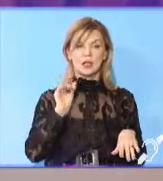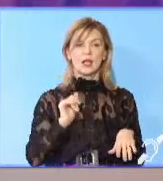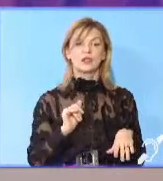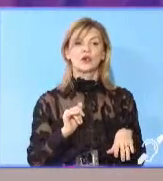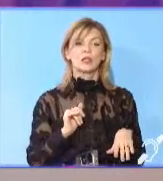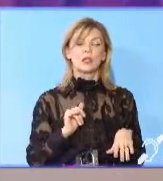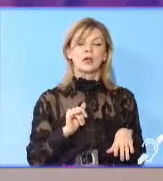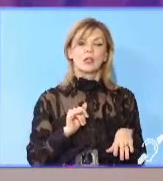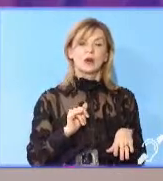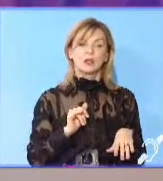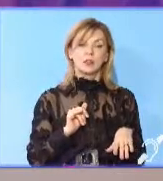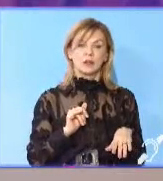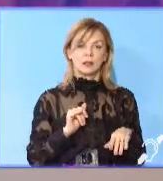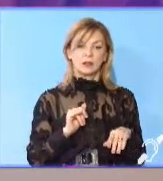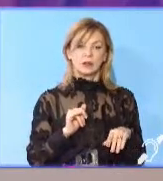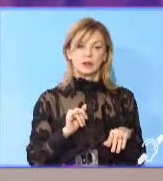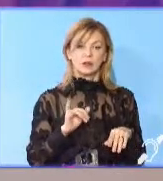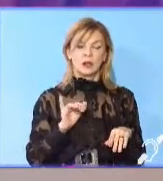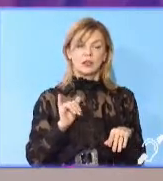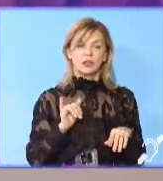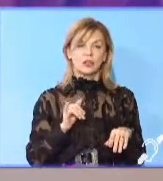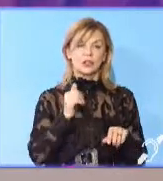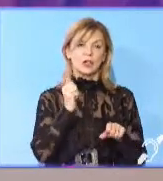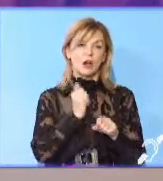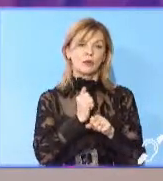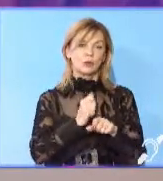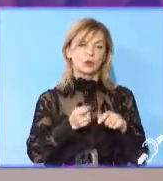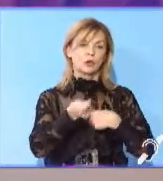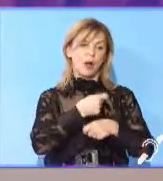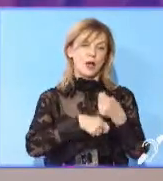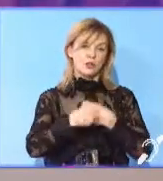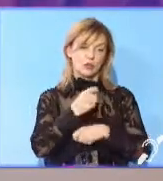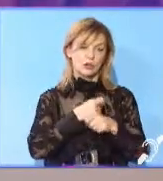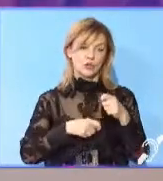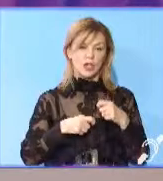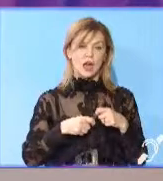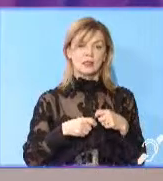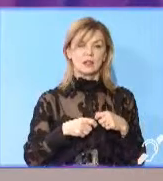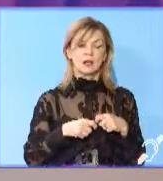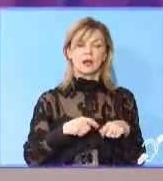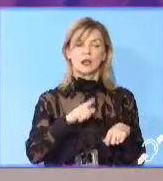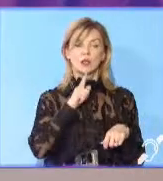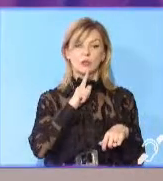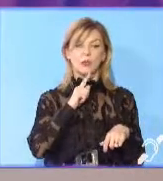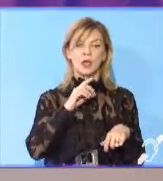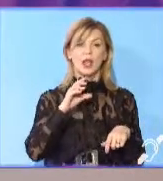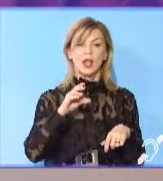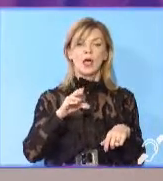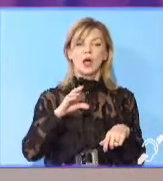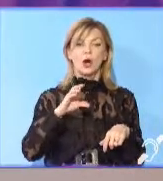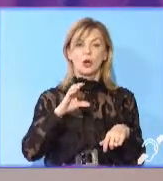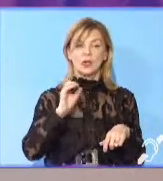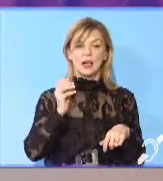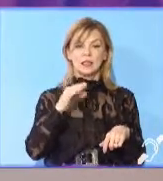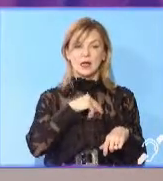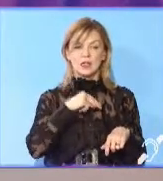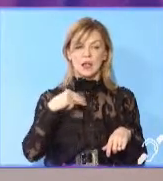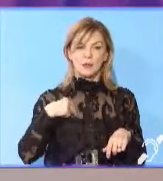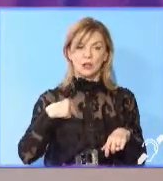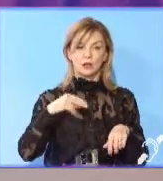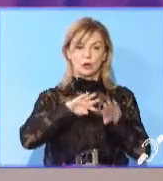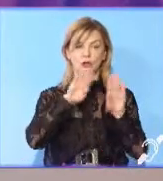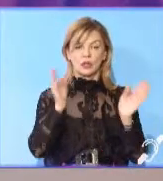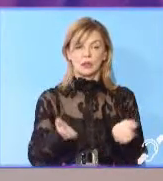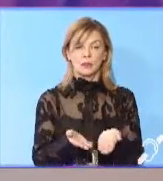1950 prin Convenția Organizației Națiunilor Unite într-o organizație interguvernamentală sub numele de